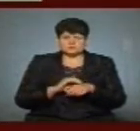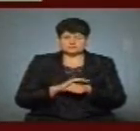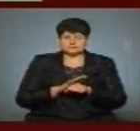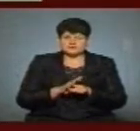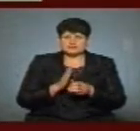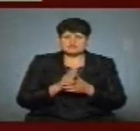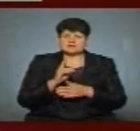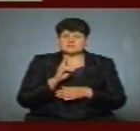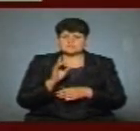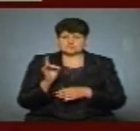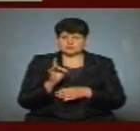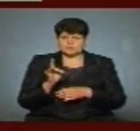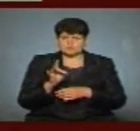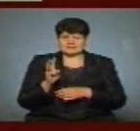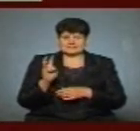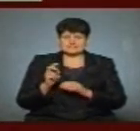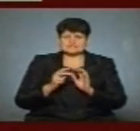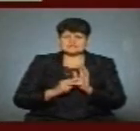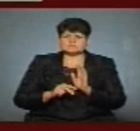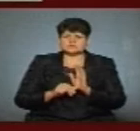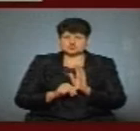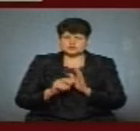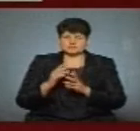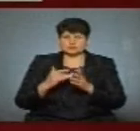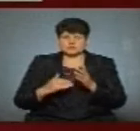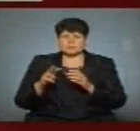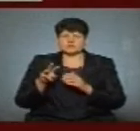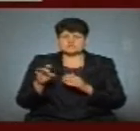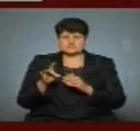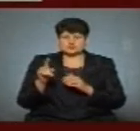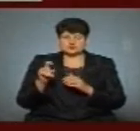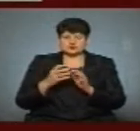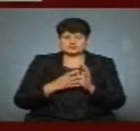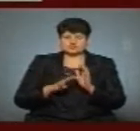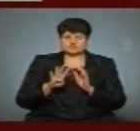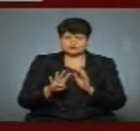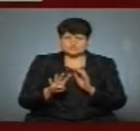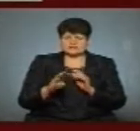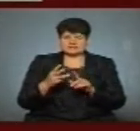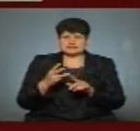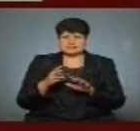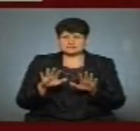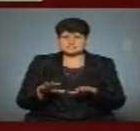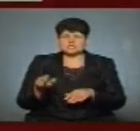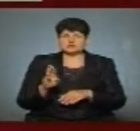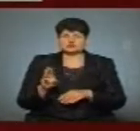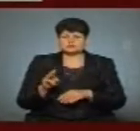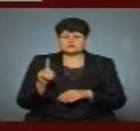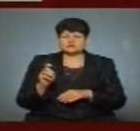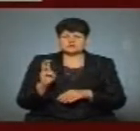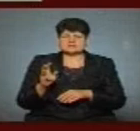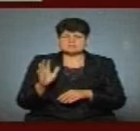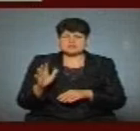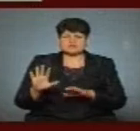зафіксували у Кременецькому районі – 376, далі йде Монастириський район – 194 випадки і на третьому місці Шумський –